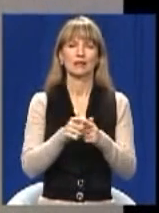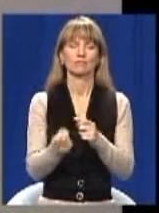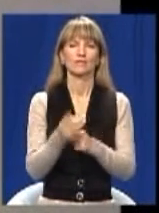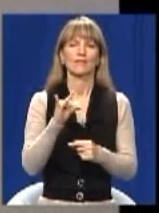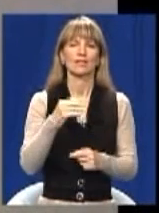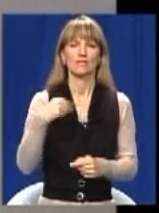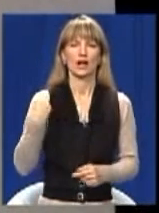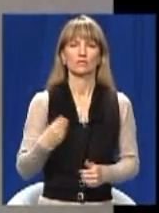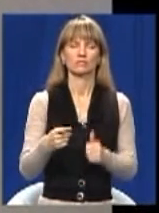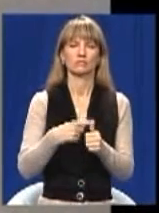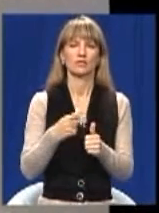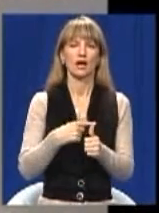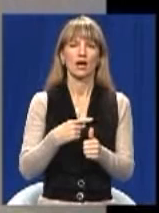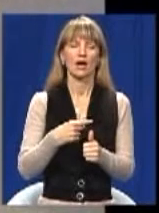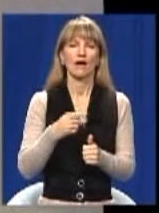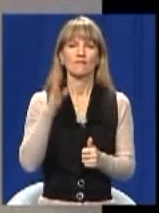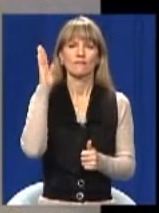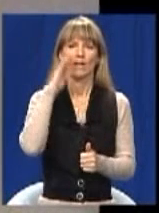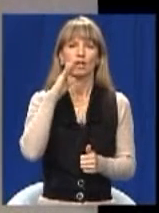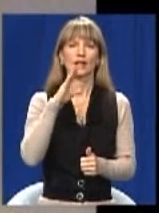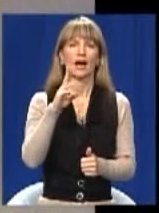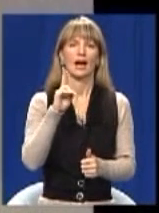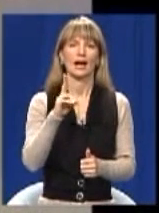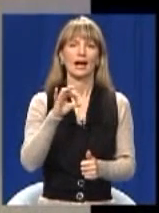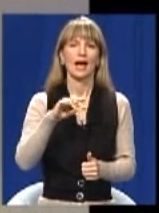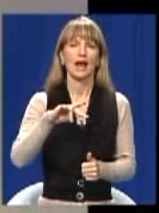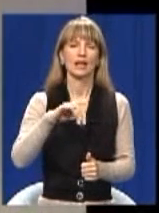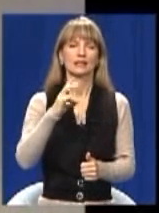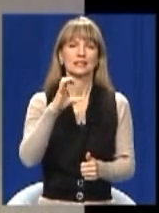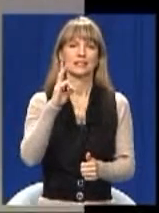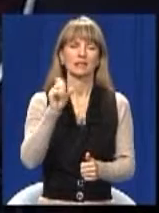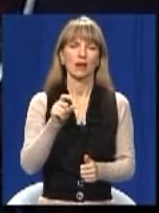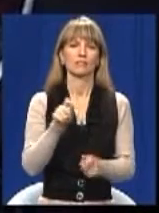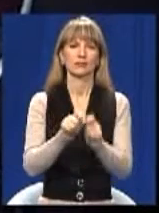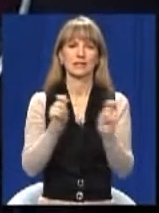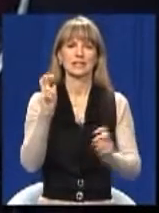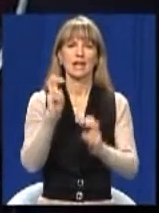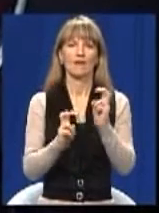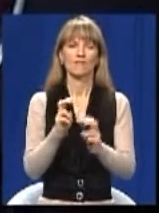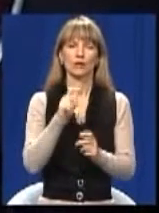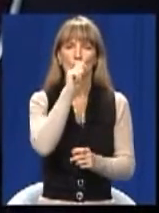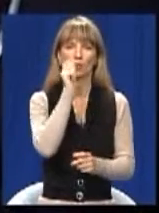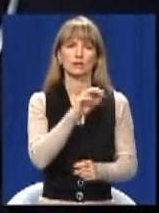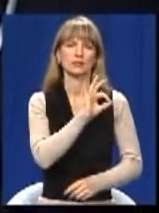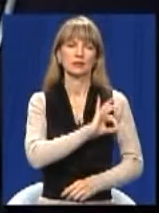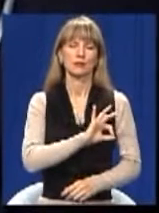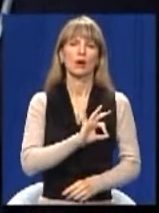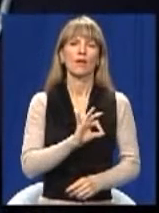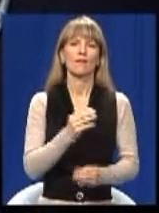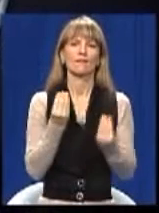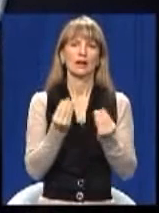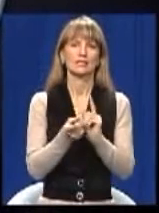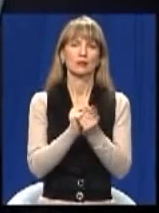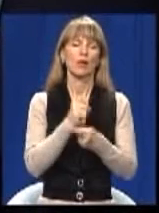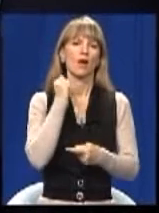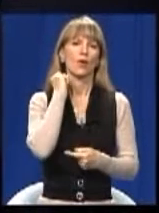і означає «кельнська вода» – від міста Кельн, де й був парфумерний завод відкривача. Одеколон використовували як і замінник